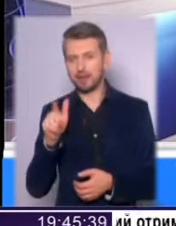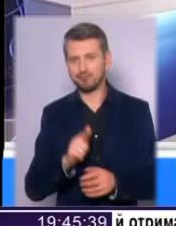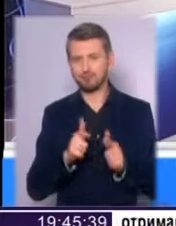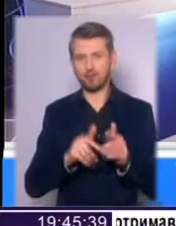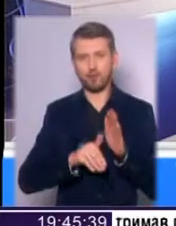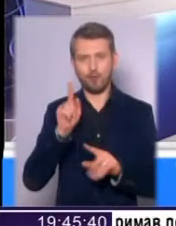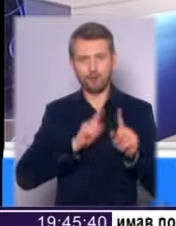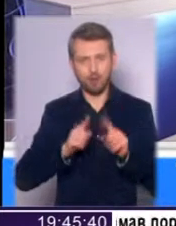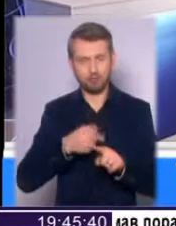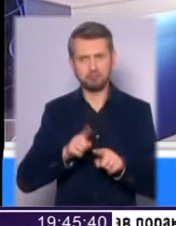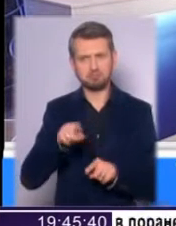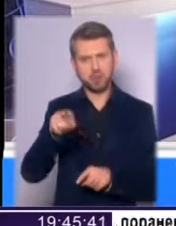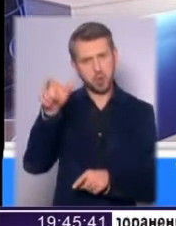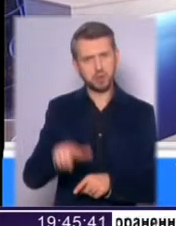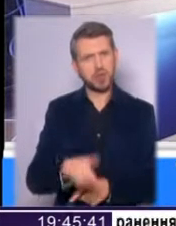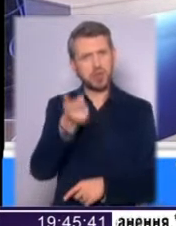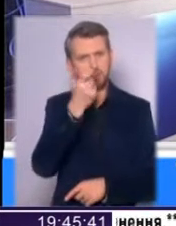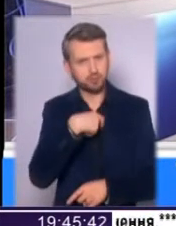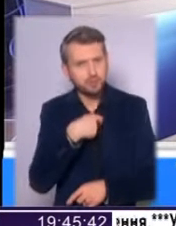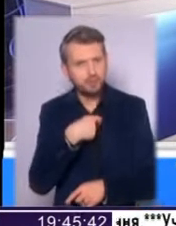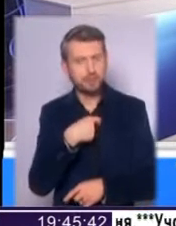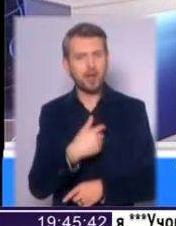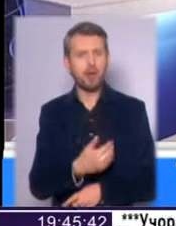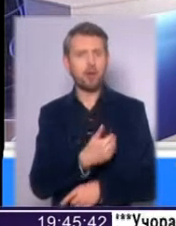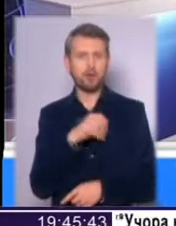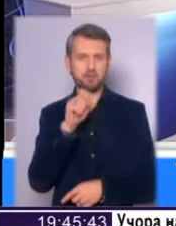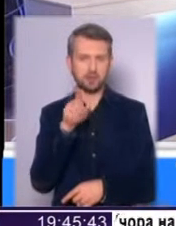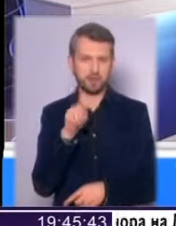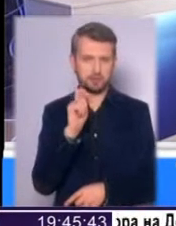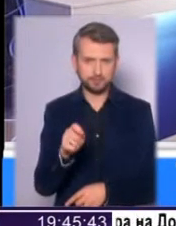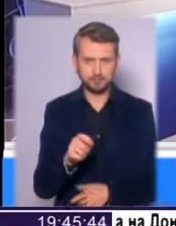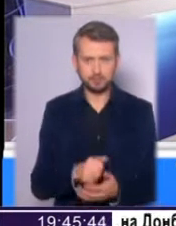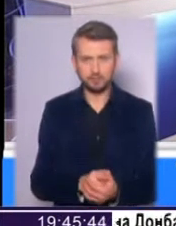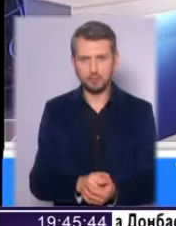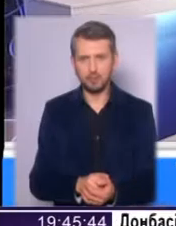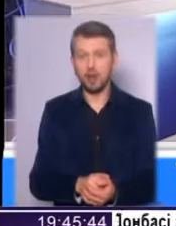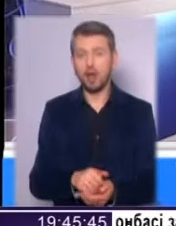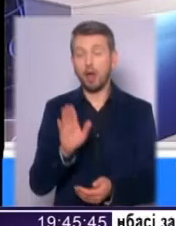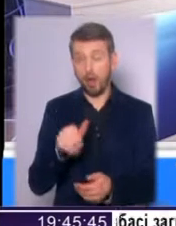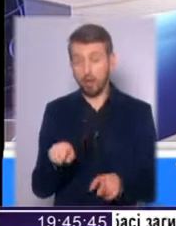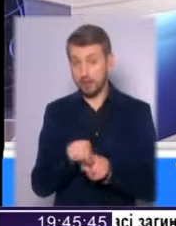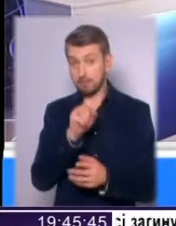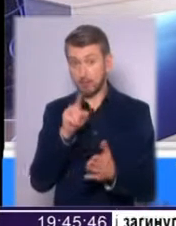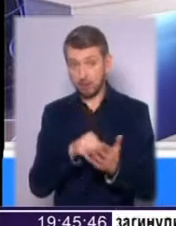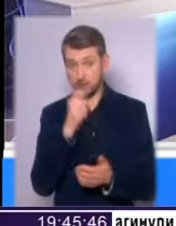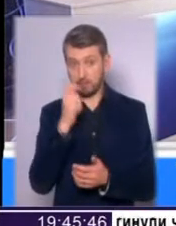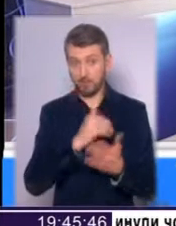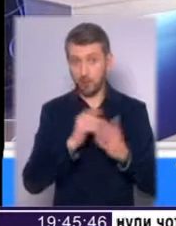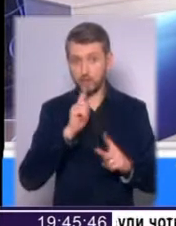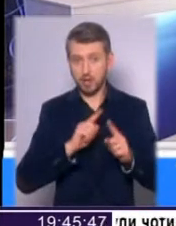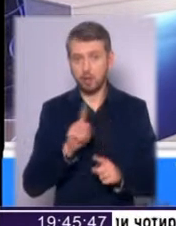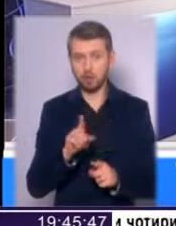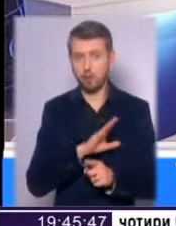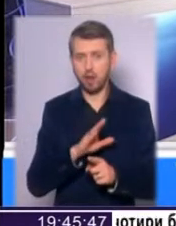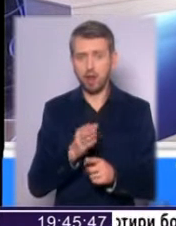Ради. Це порядна людина. Дуже. І хочу задати такі питання. Хай ставить такі питання на Верховній Раді. По-перше, щоб в